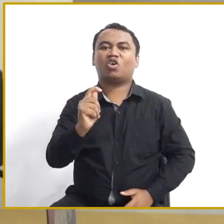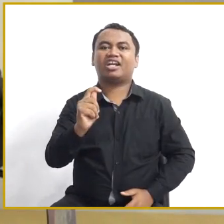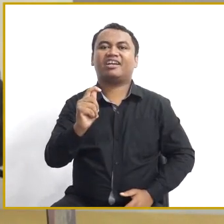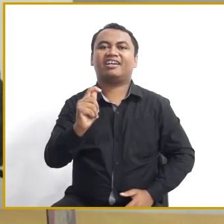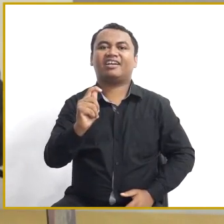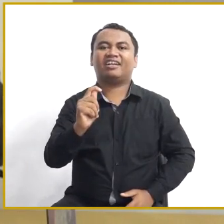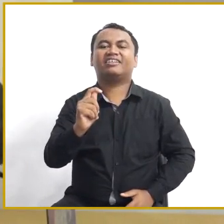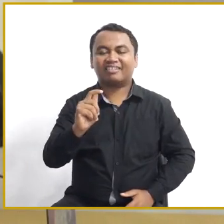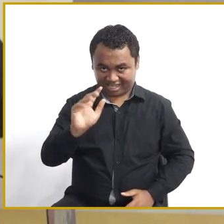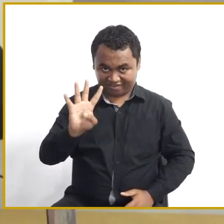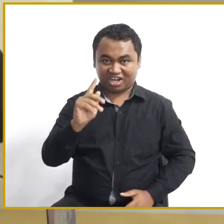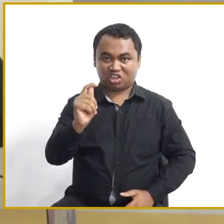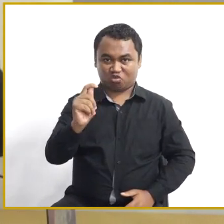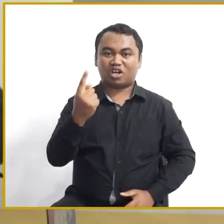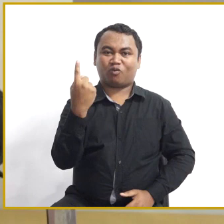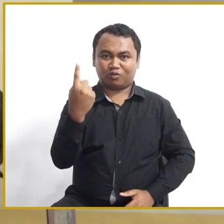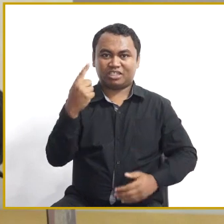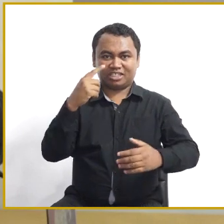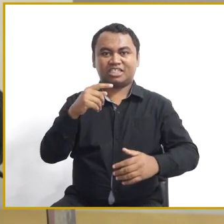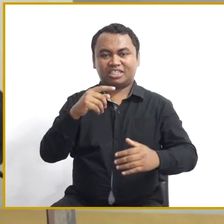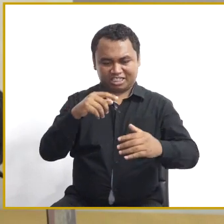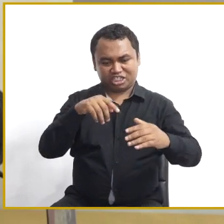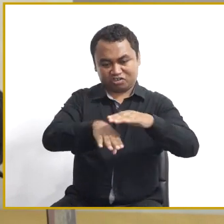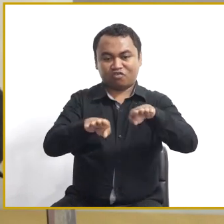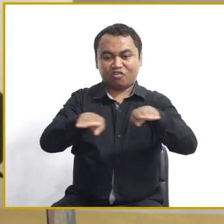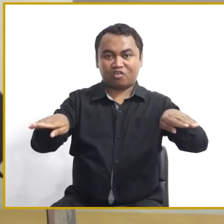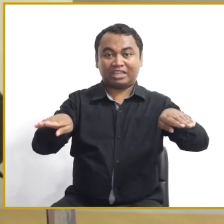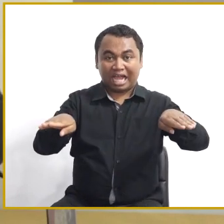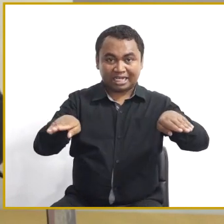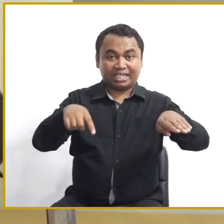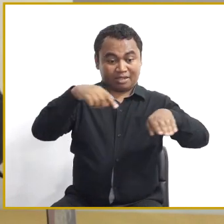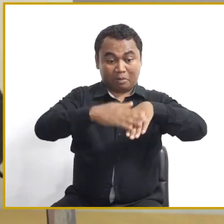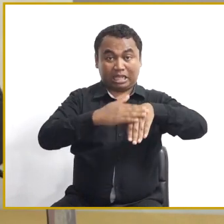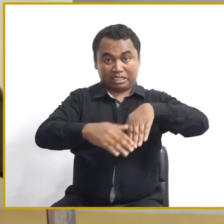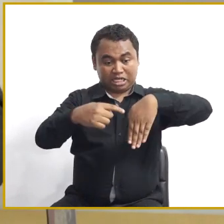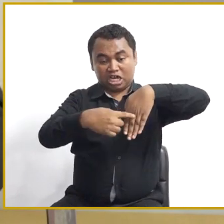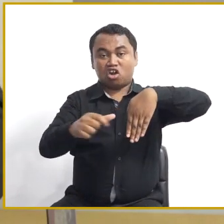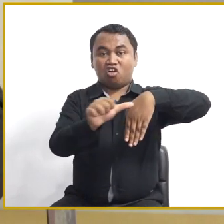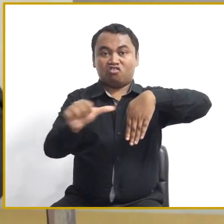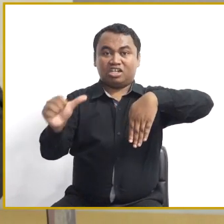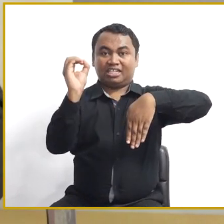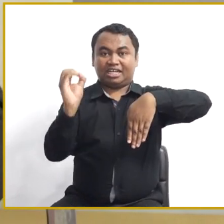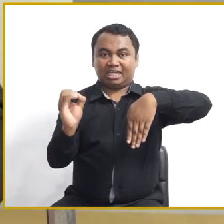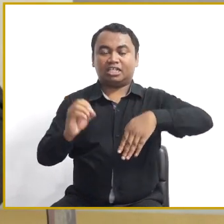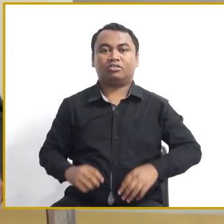ny varytsika ao anatin'ny 100% tany misy eto amintsika dia efa